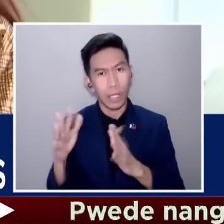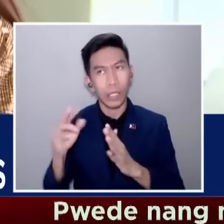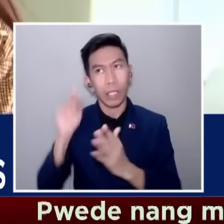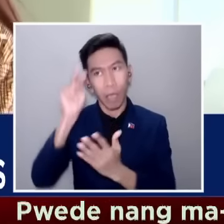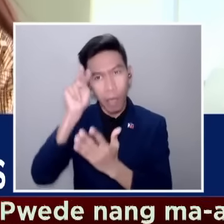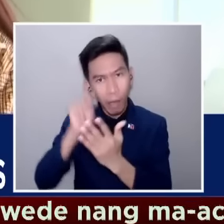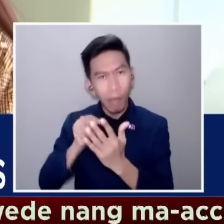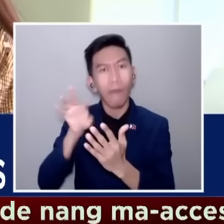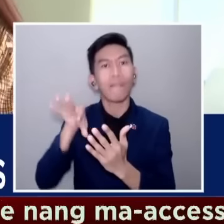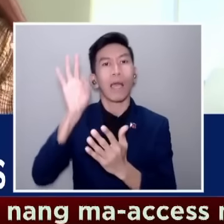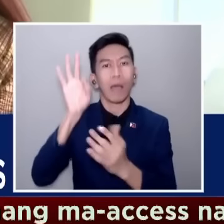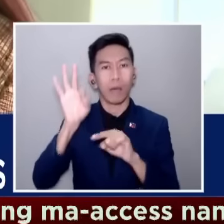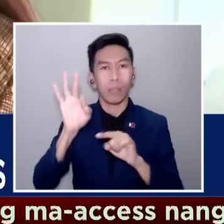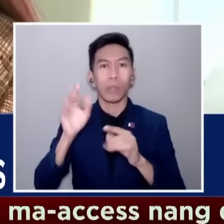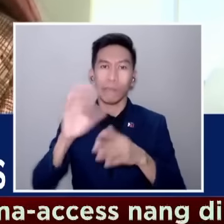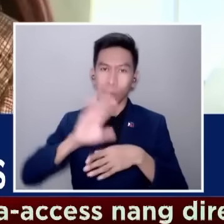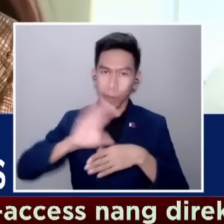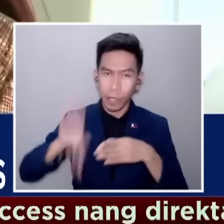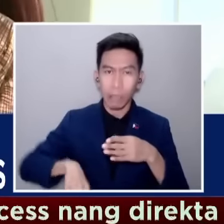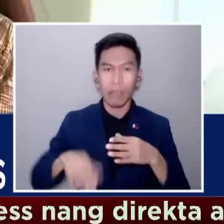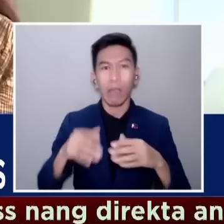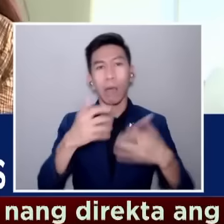naman yung machine. Sira.